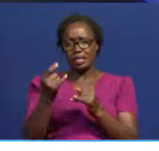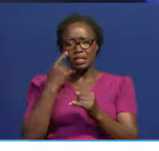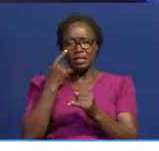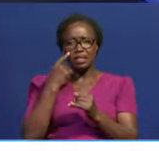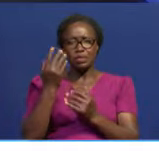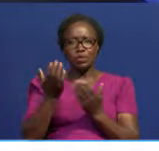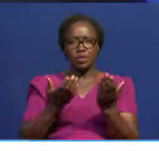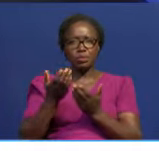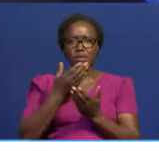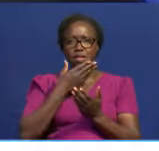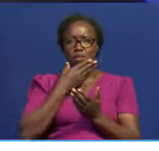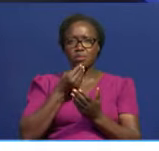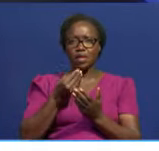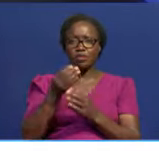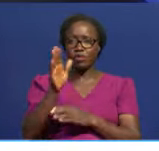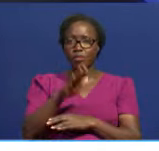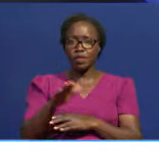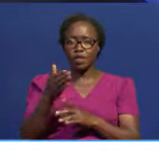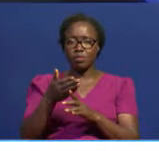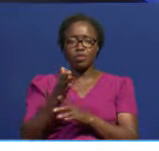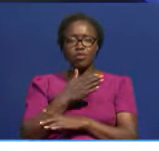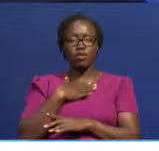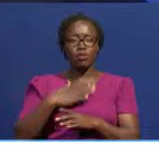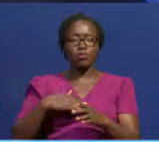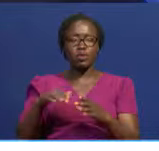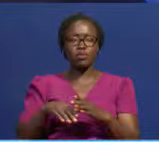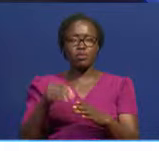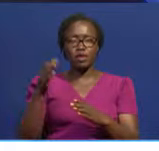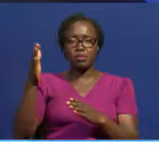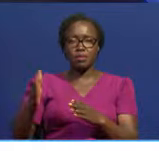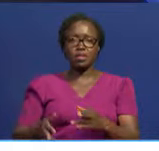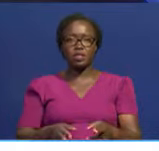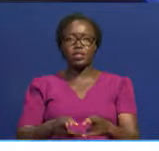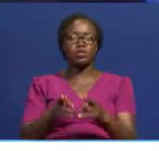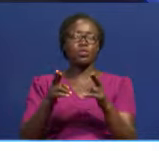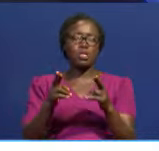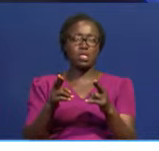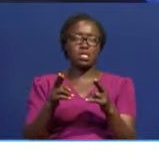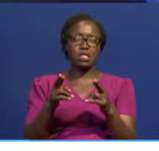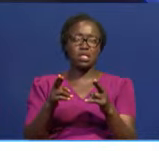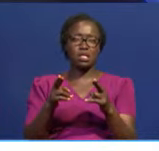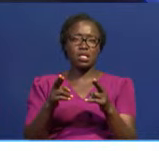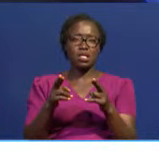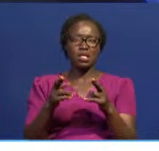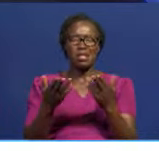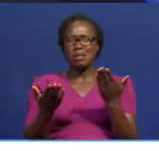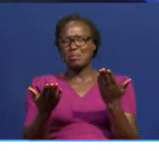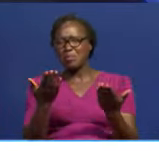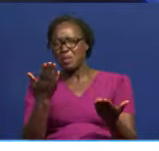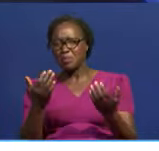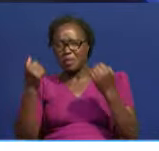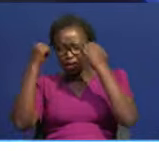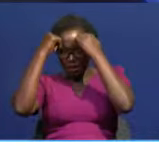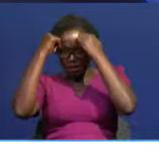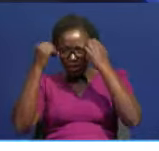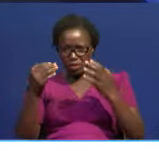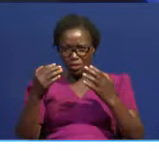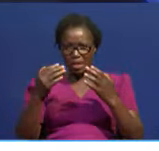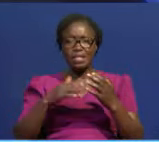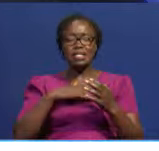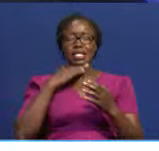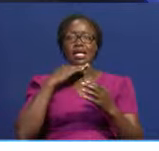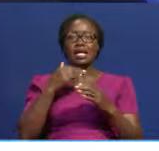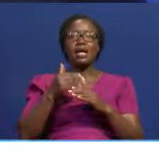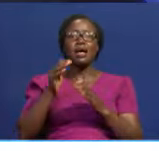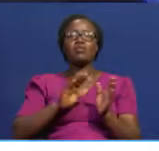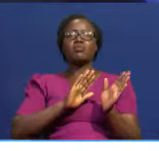mfanyabiashara mmoja kutoka eneo hilo kabla ya mwili wake kupatikana kando ya barabara kuu. Inaaminika huenda mwanafunzi huyo alipoteza maisha baada